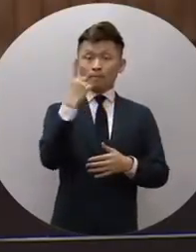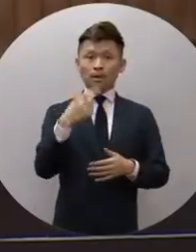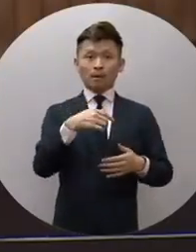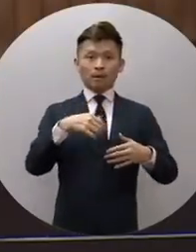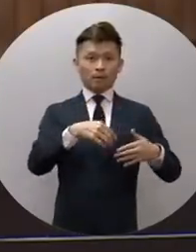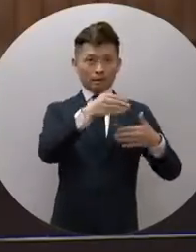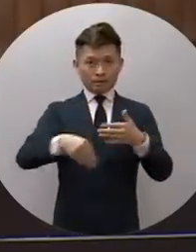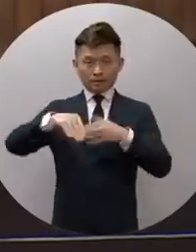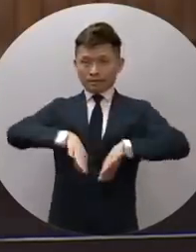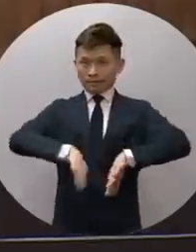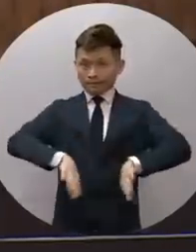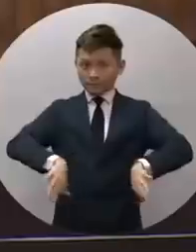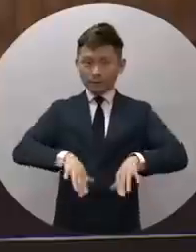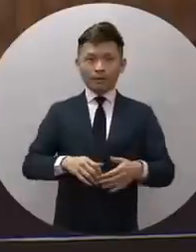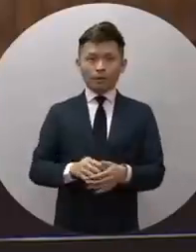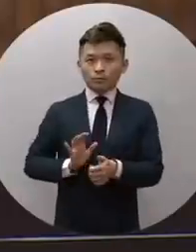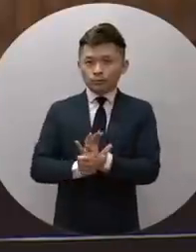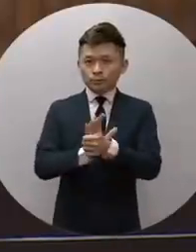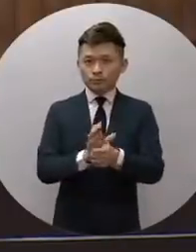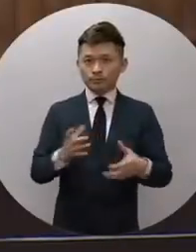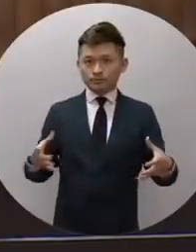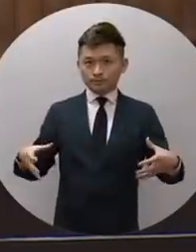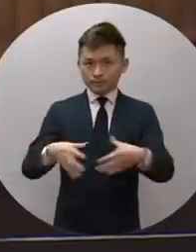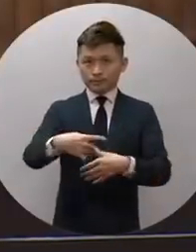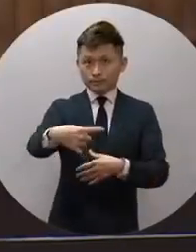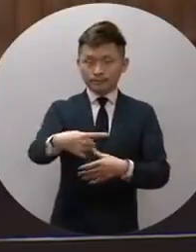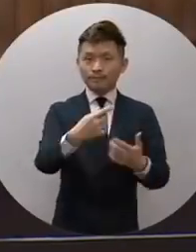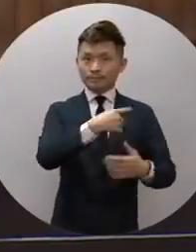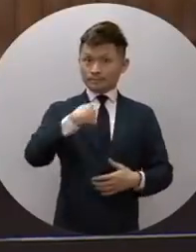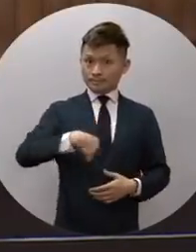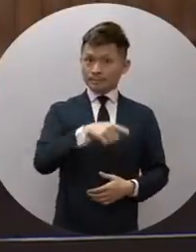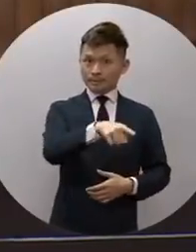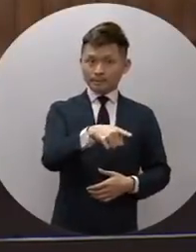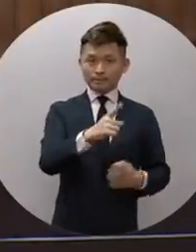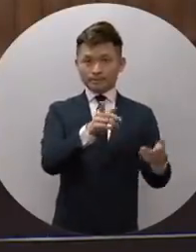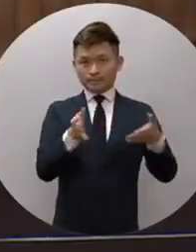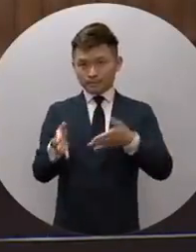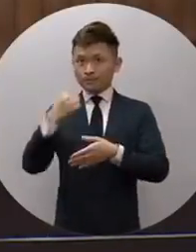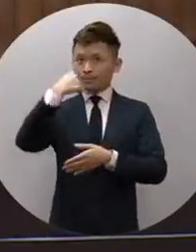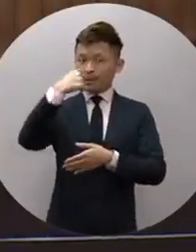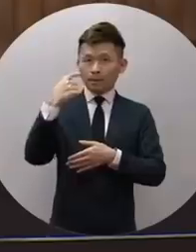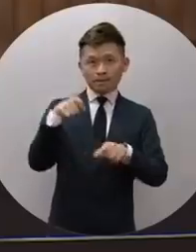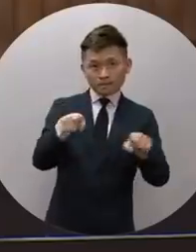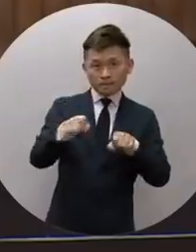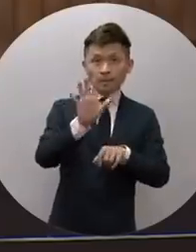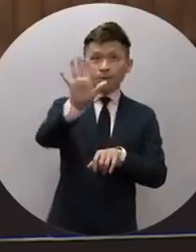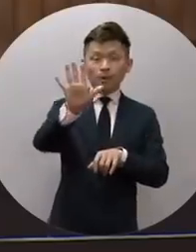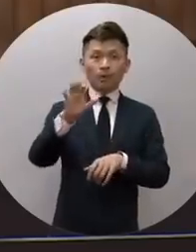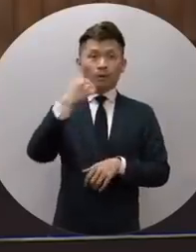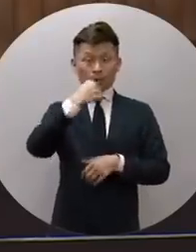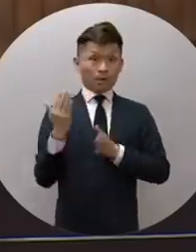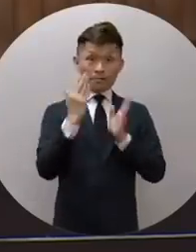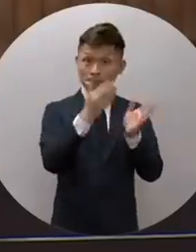政治协商的触统政策，北京有北京的对台政策，我们当然